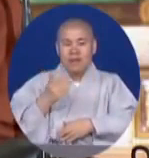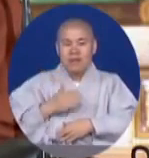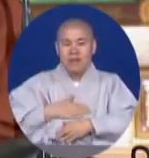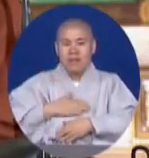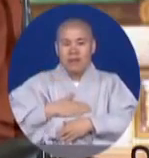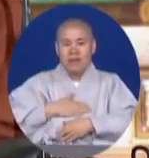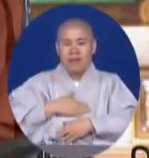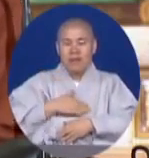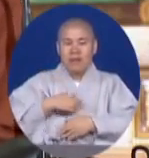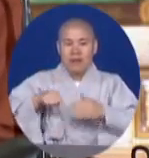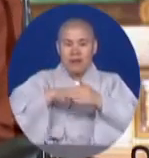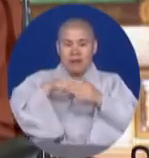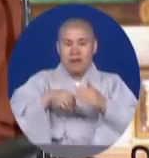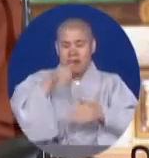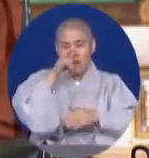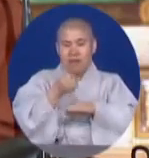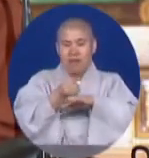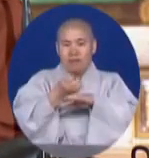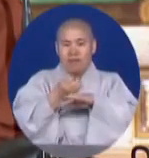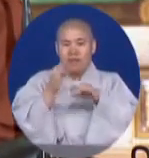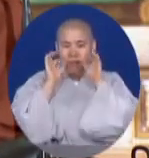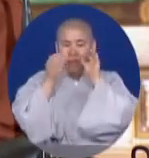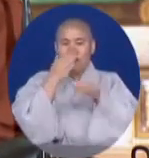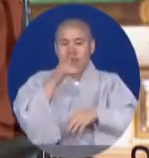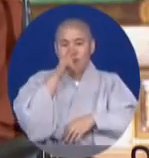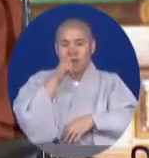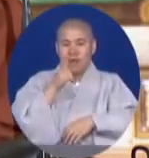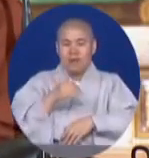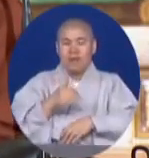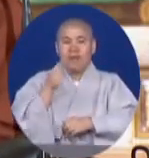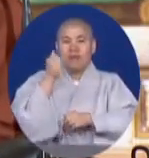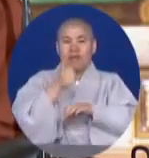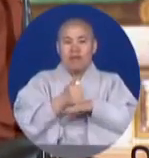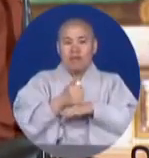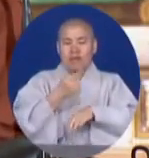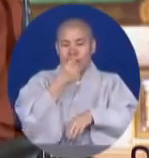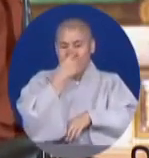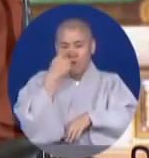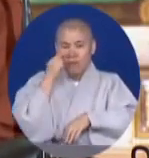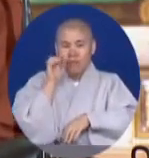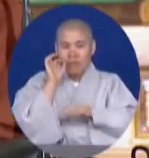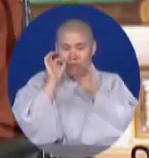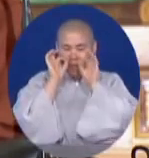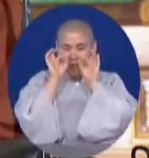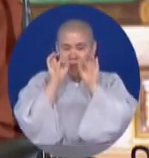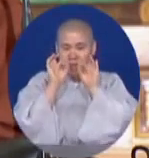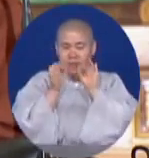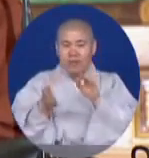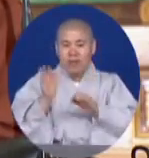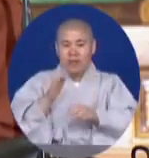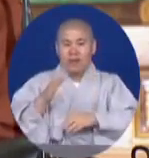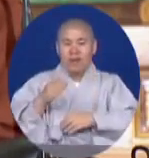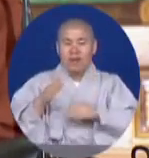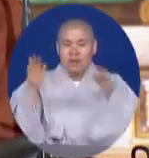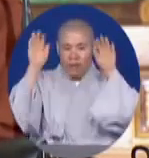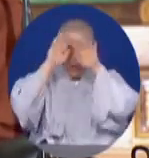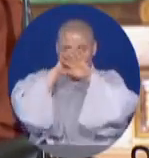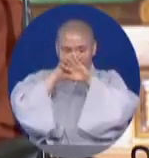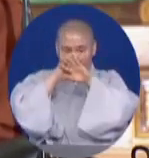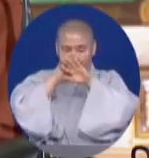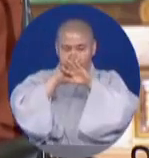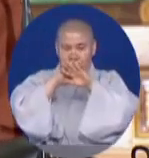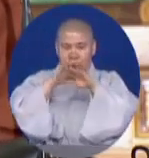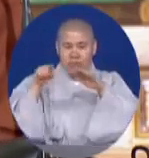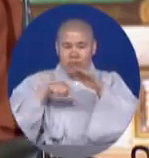내한테 있는 보배를 본다 이거예요. 결국 내 눈으로 보는 거지만 어둠 속에 있는 보배니까 등불이